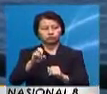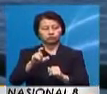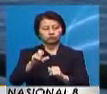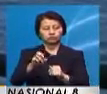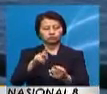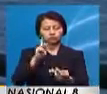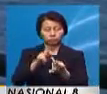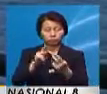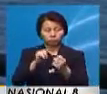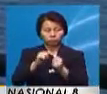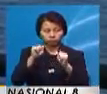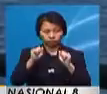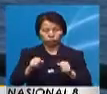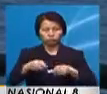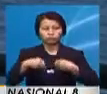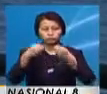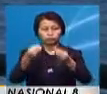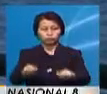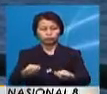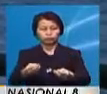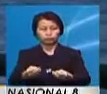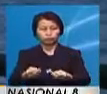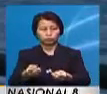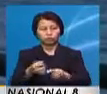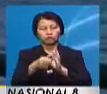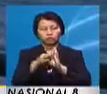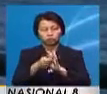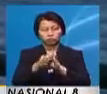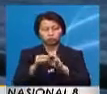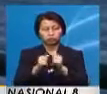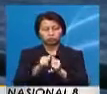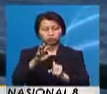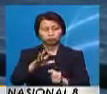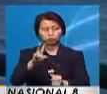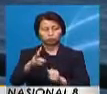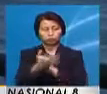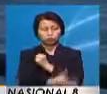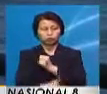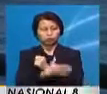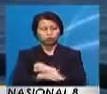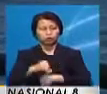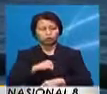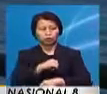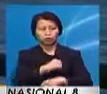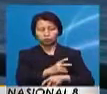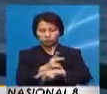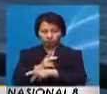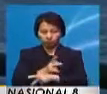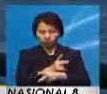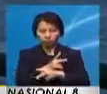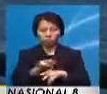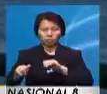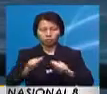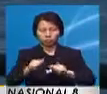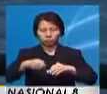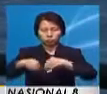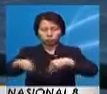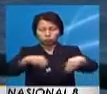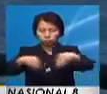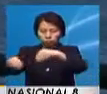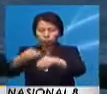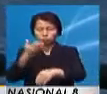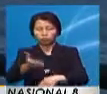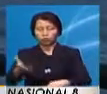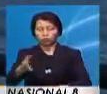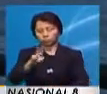signifikan kerana dapat memberi dan bekerjasama dengan 52 negara anggota dalam mengawal aktiviti pengedaran